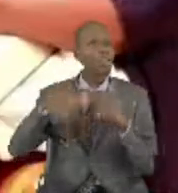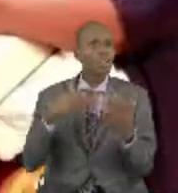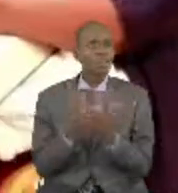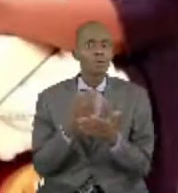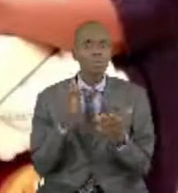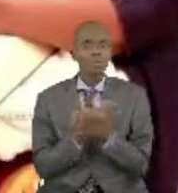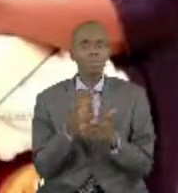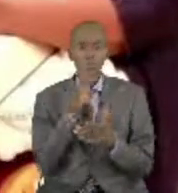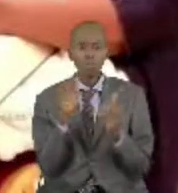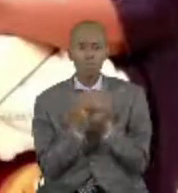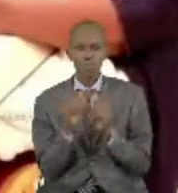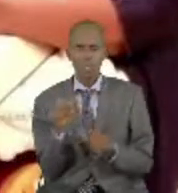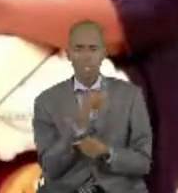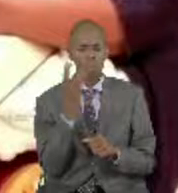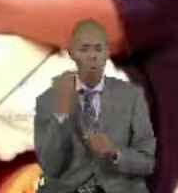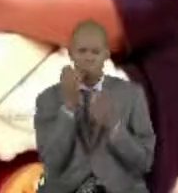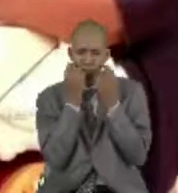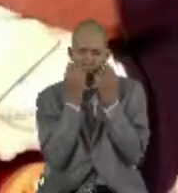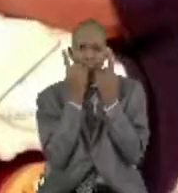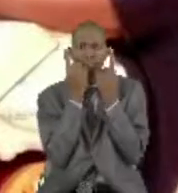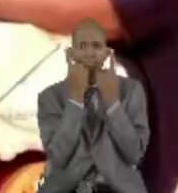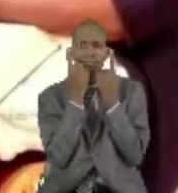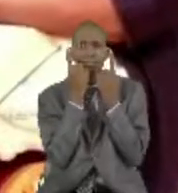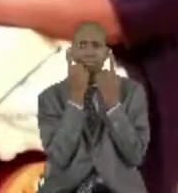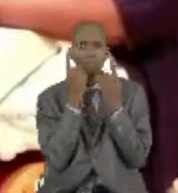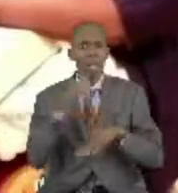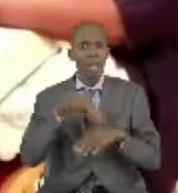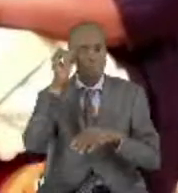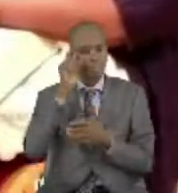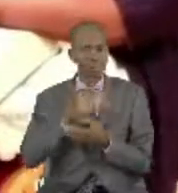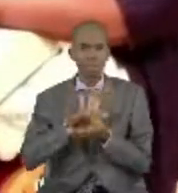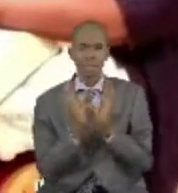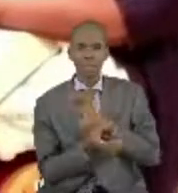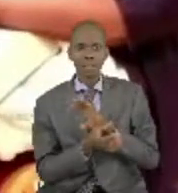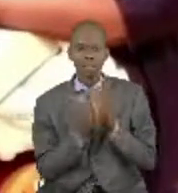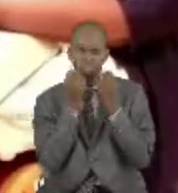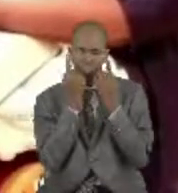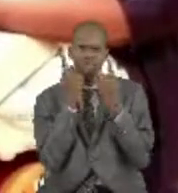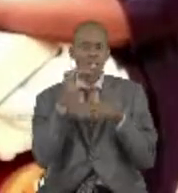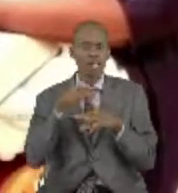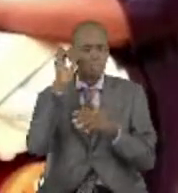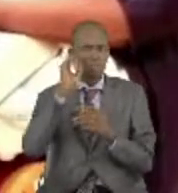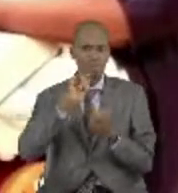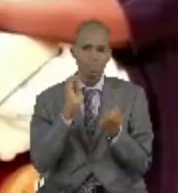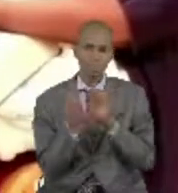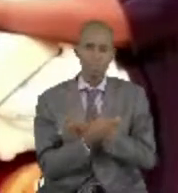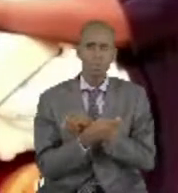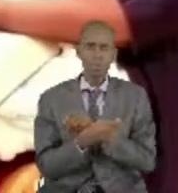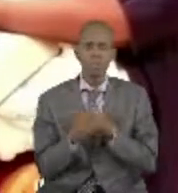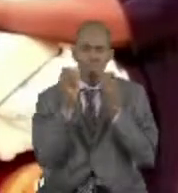Tous ceux qui l'entendaient étaient dans l'étonnement, étonnés de la conversion, étonnés à cause du changement qui a eu